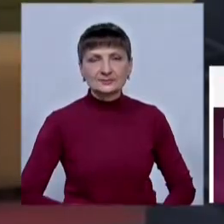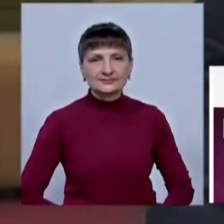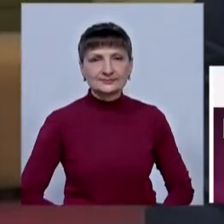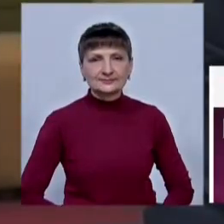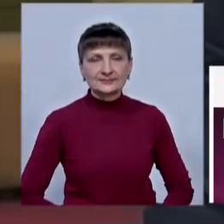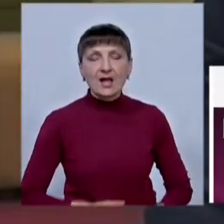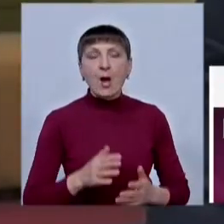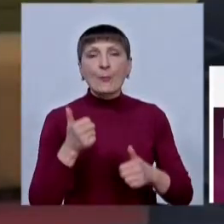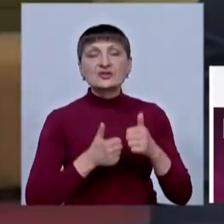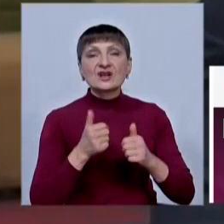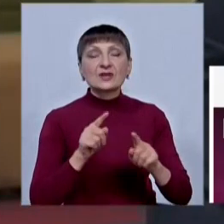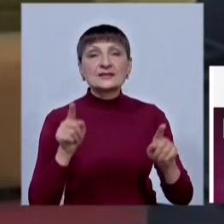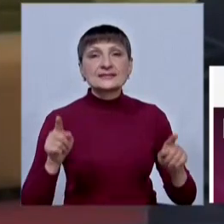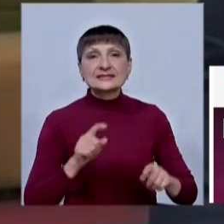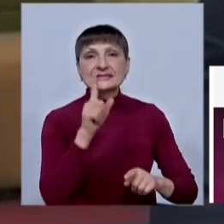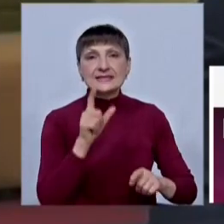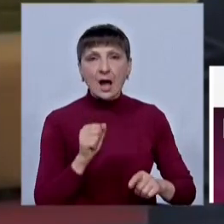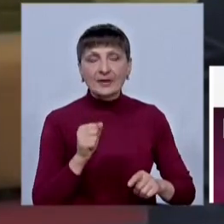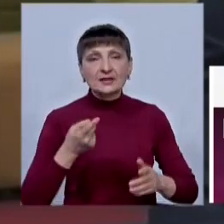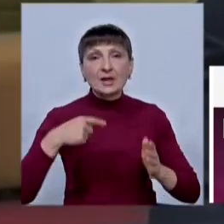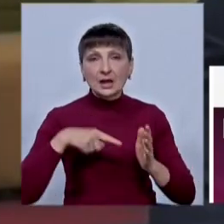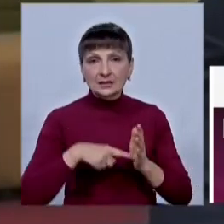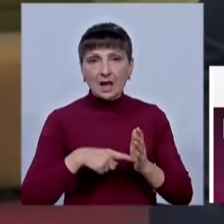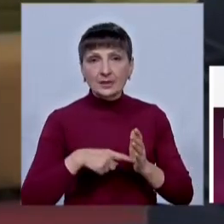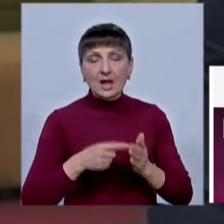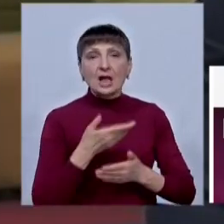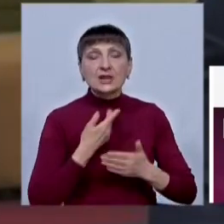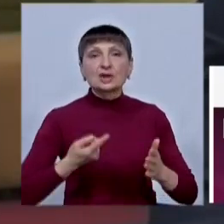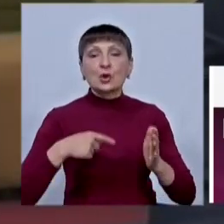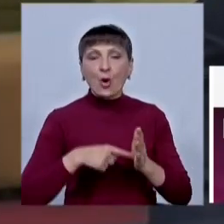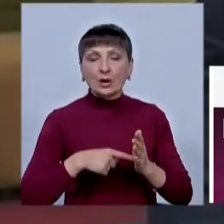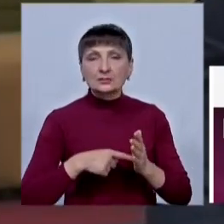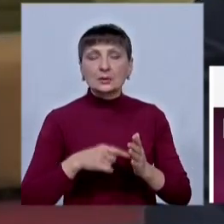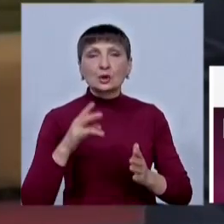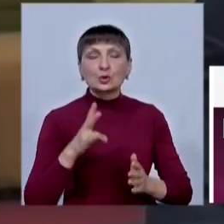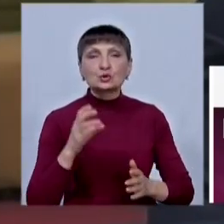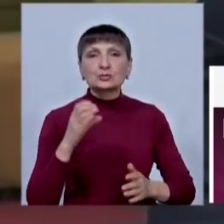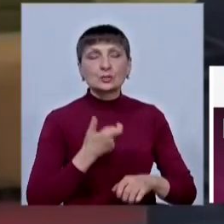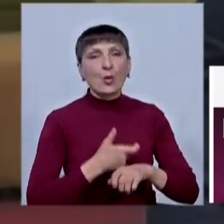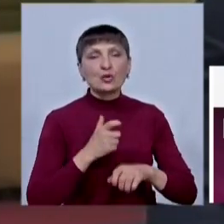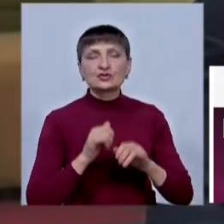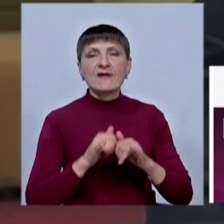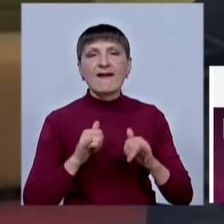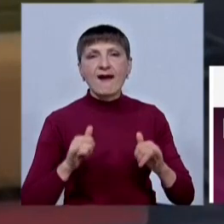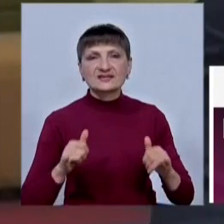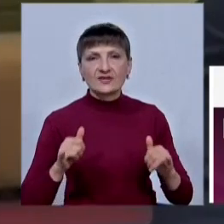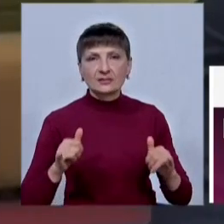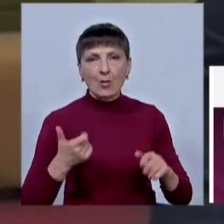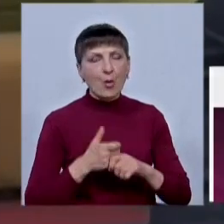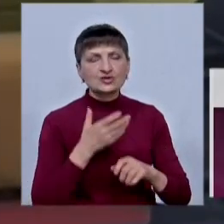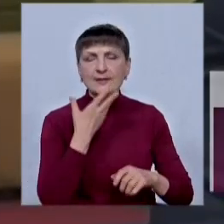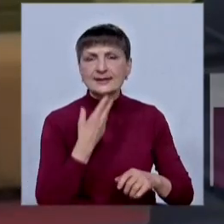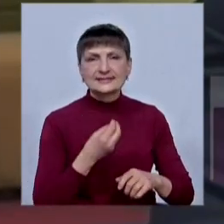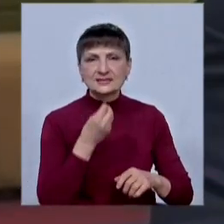по сравнению с некоторыми западными даже городами, наш город Нурсултан очень развит, очень